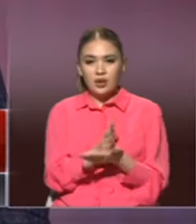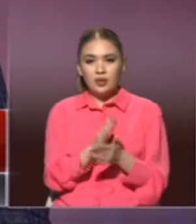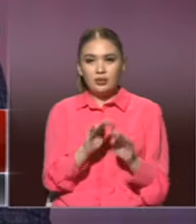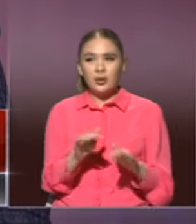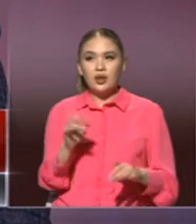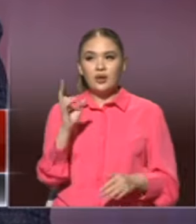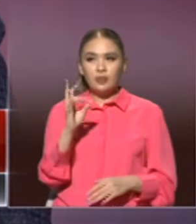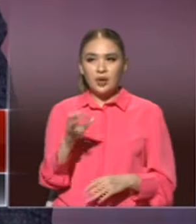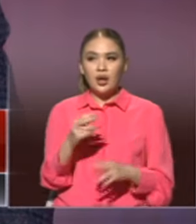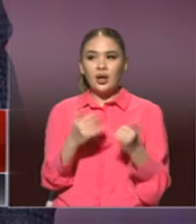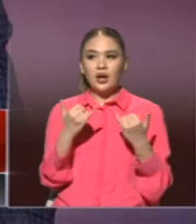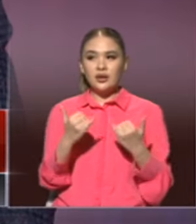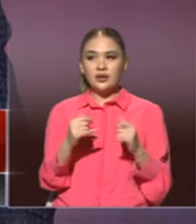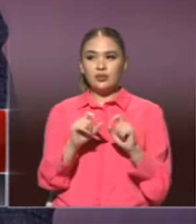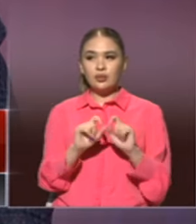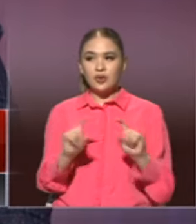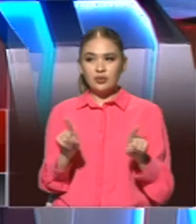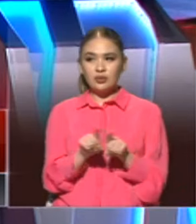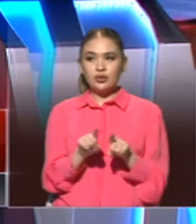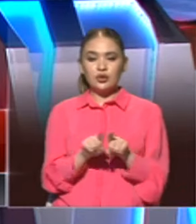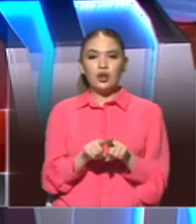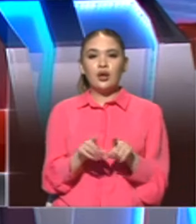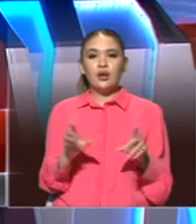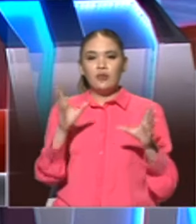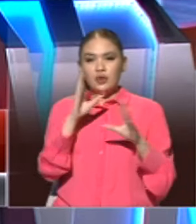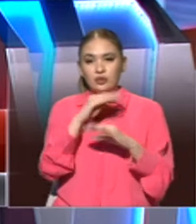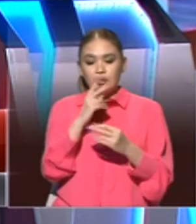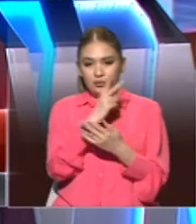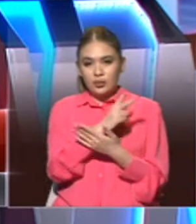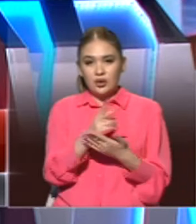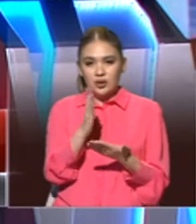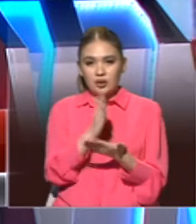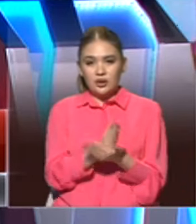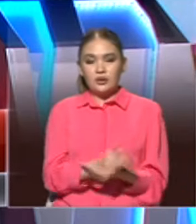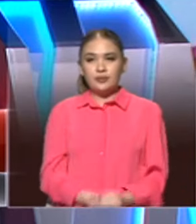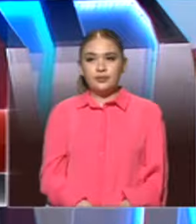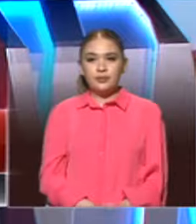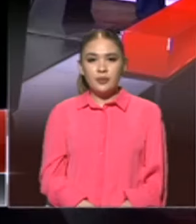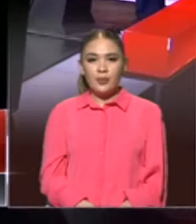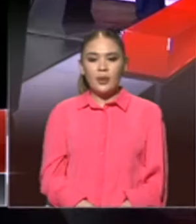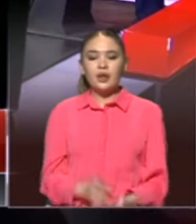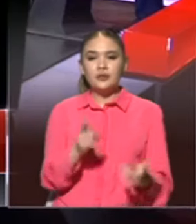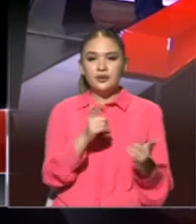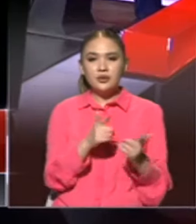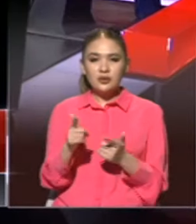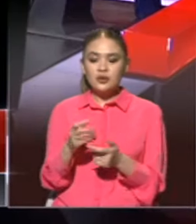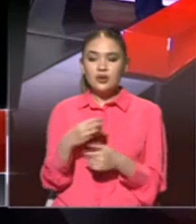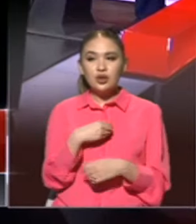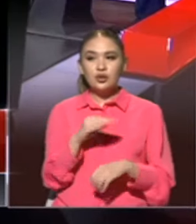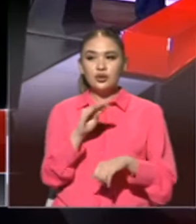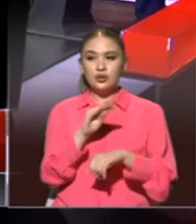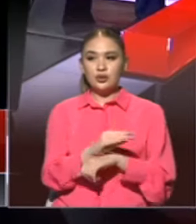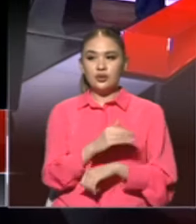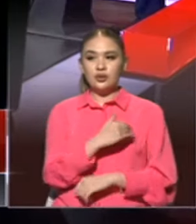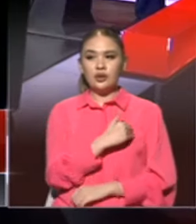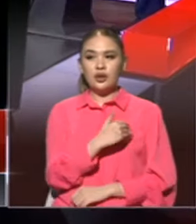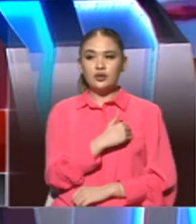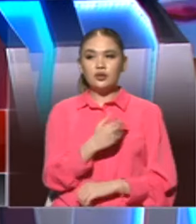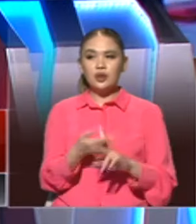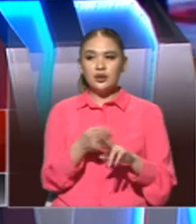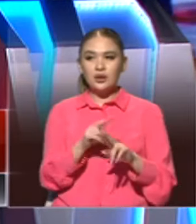Бірақ қазіргі мектептерде де осындай мүмкіндіктер өте көп деп қарастырылған. Негізі. Дайындық мәселесіне қатысты толықтырып өткім келеді.